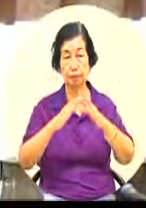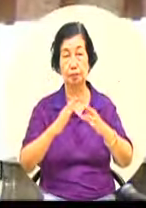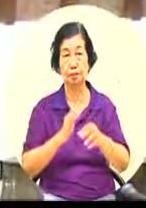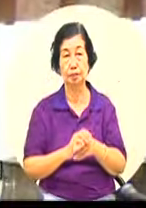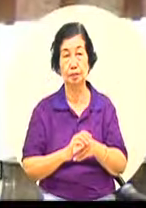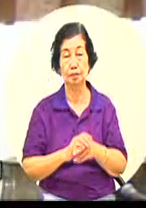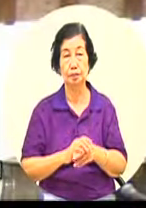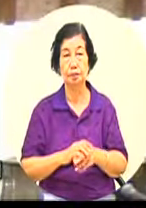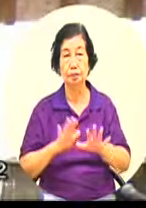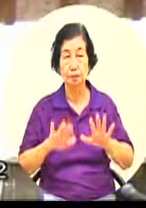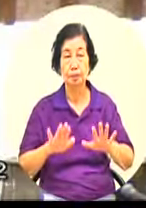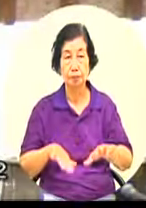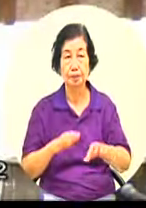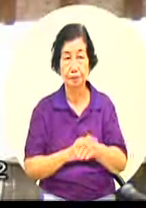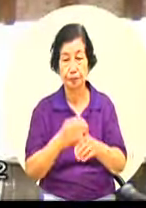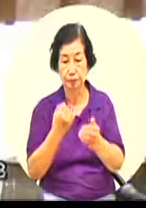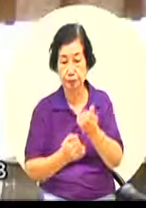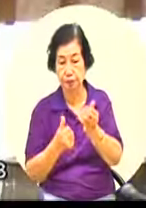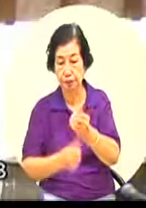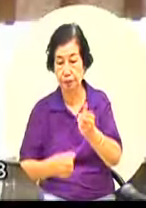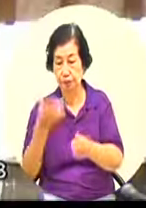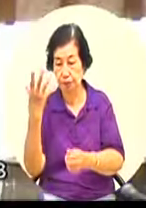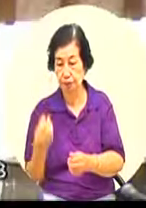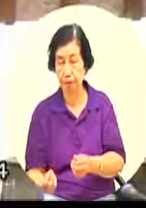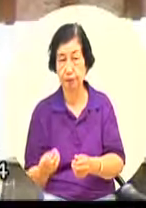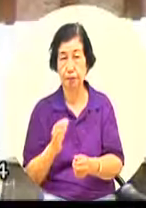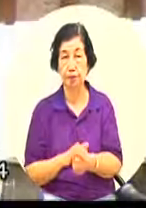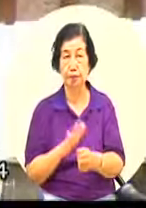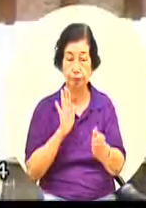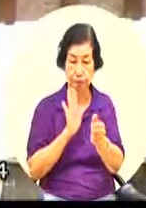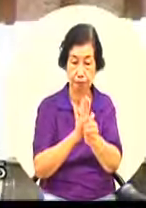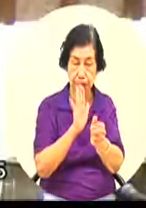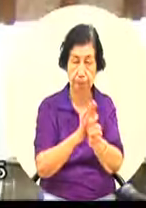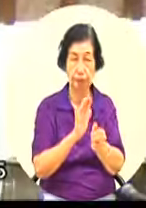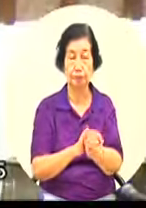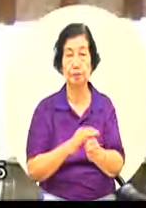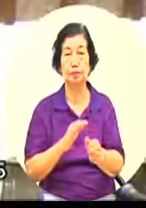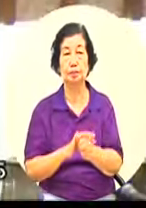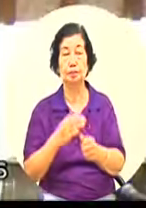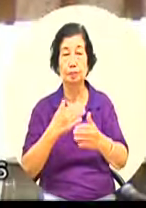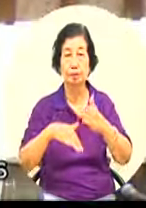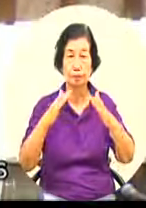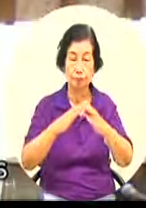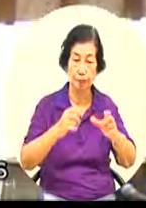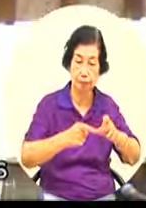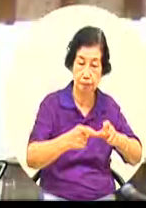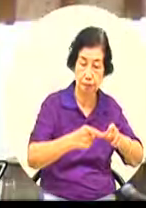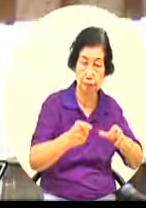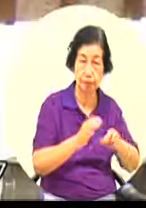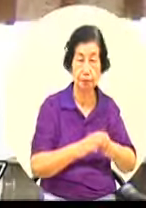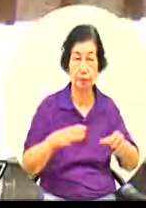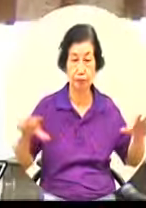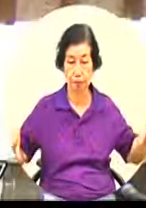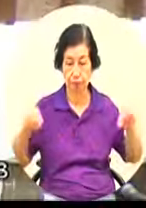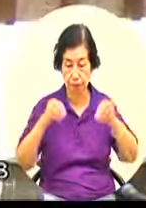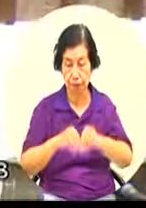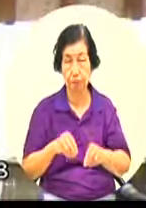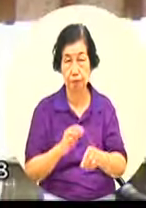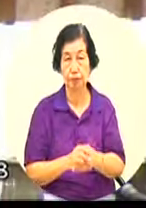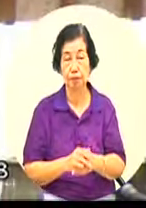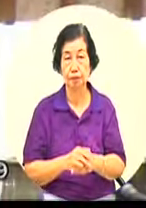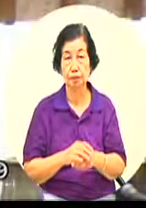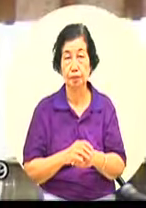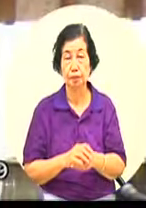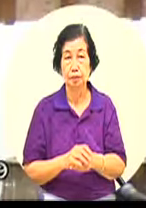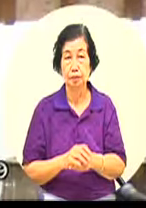少子化的关系，所以一直在推校园的整并。那这样的一个政策是好是坏，我想